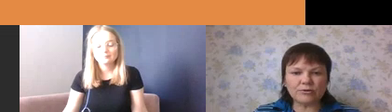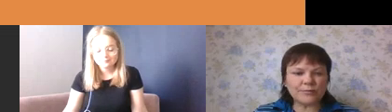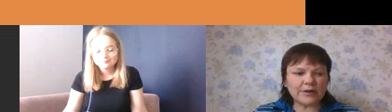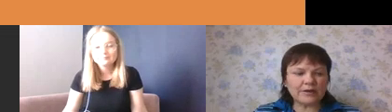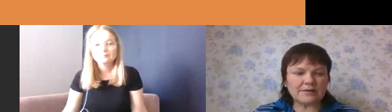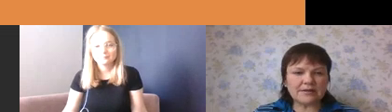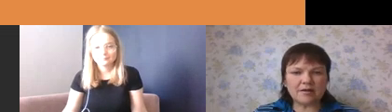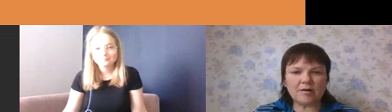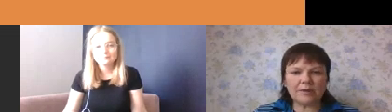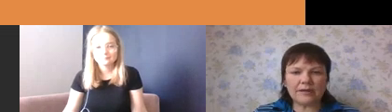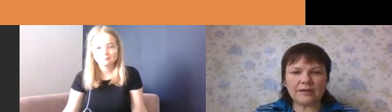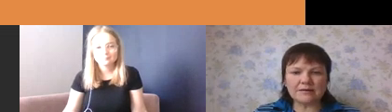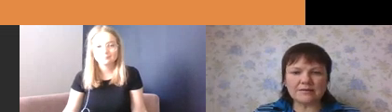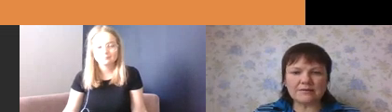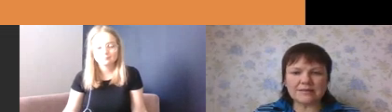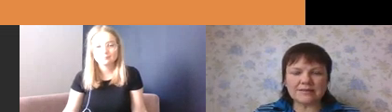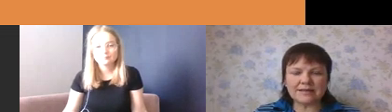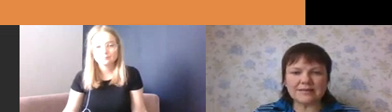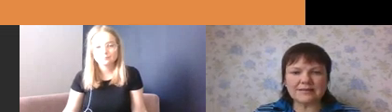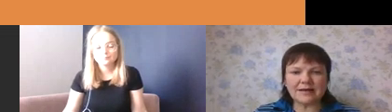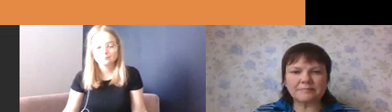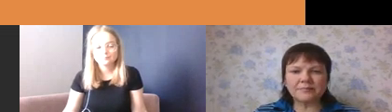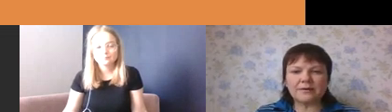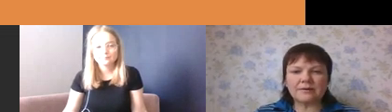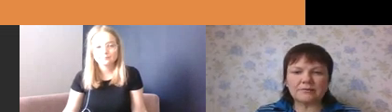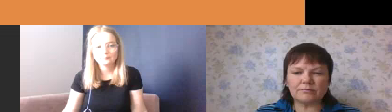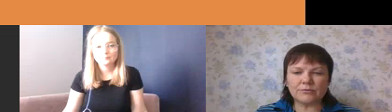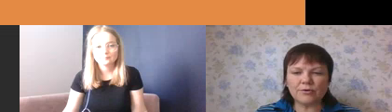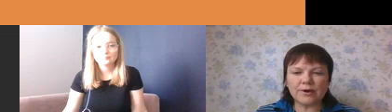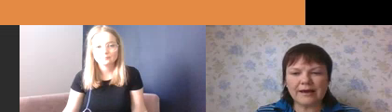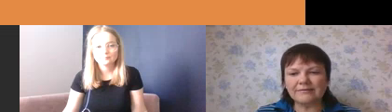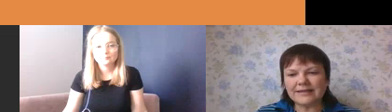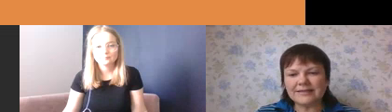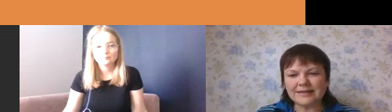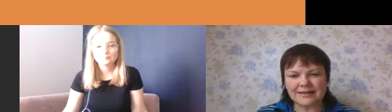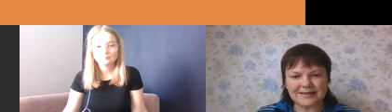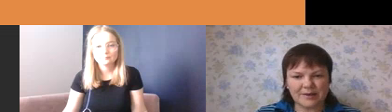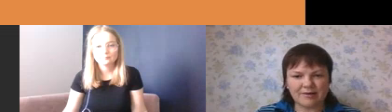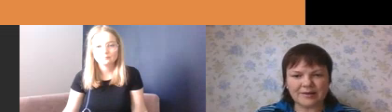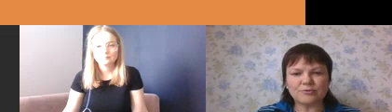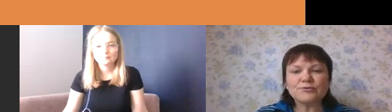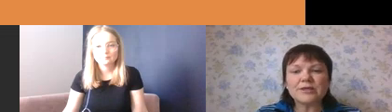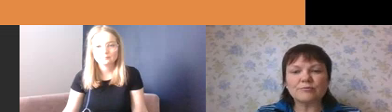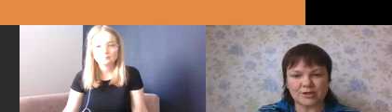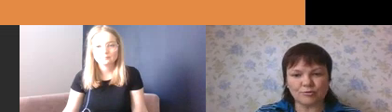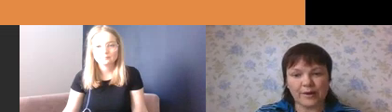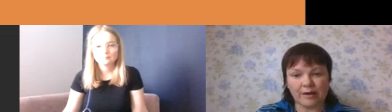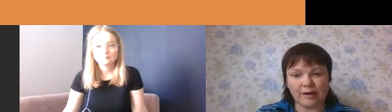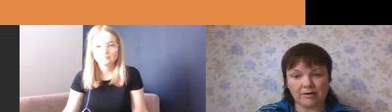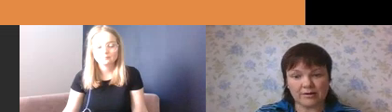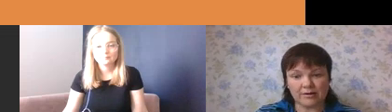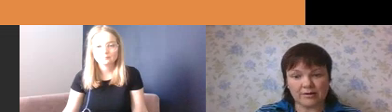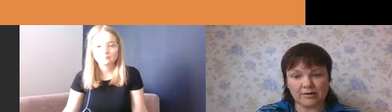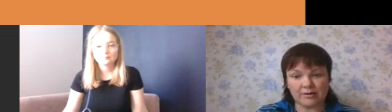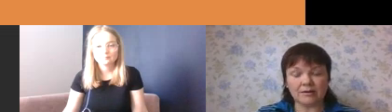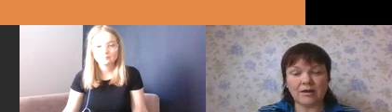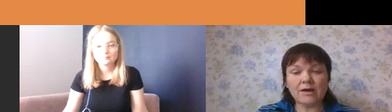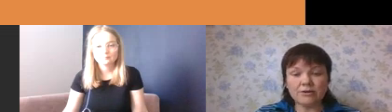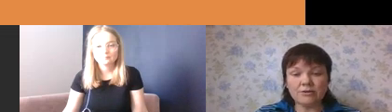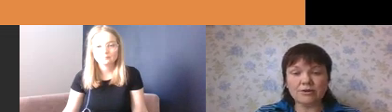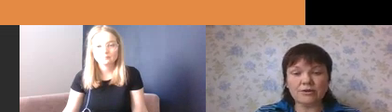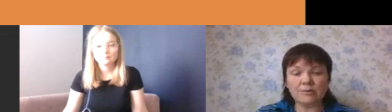mille kaudu saab minna siis sellise töölehe või testikese peale, küsimustiku peale õigemini